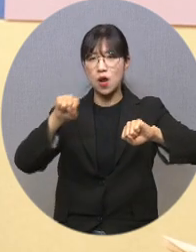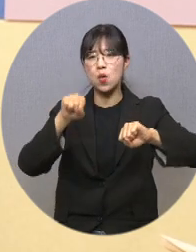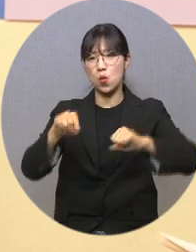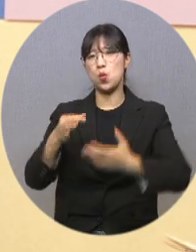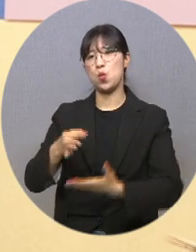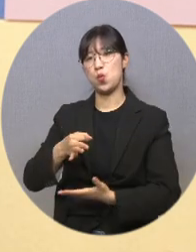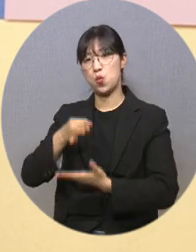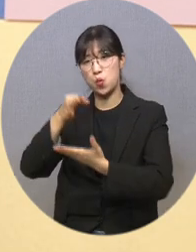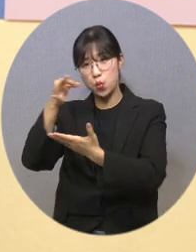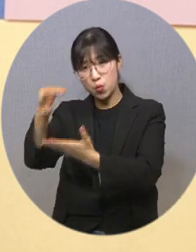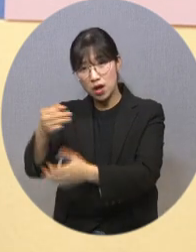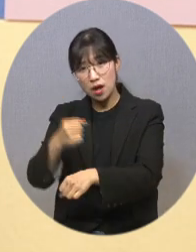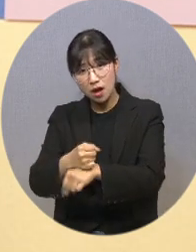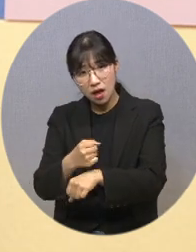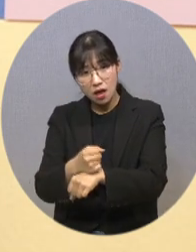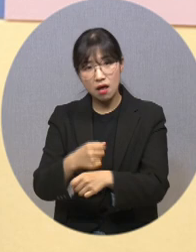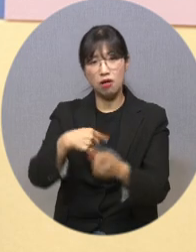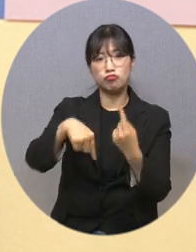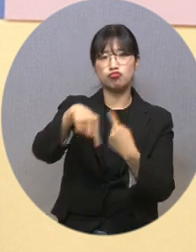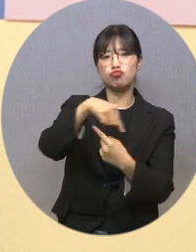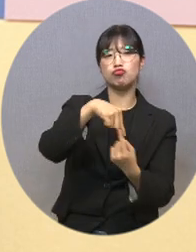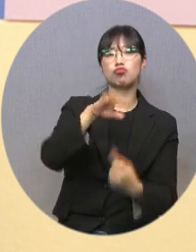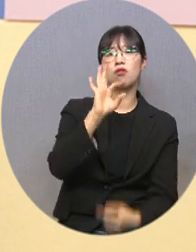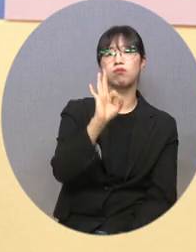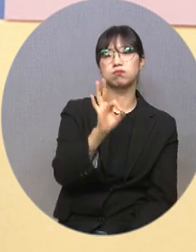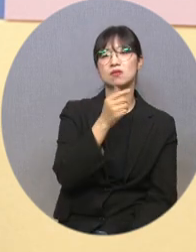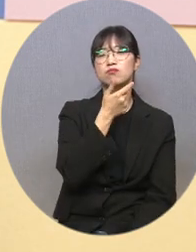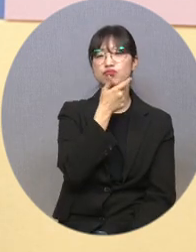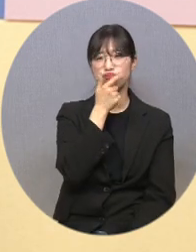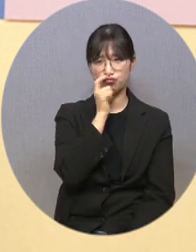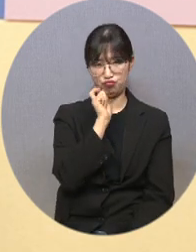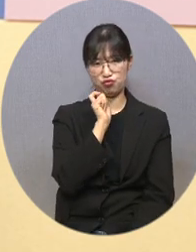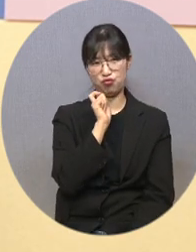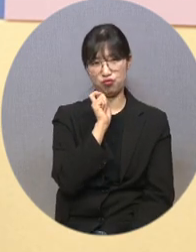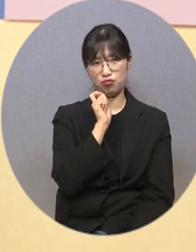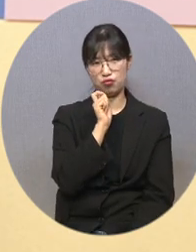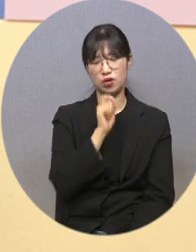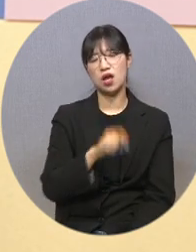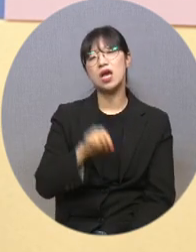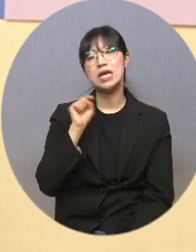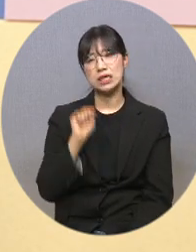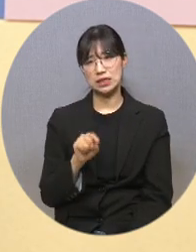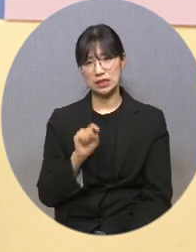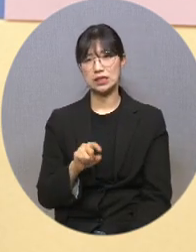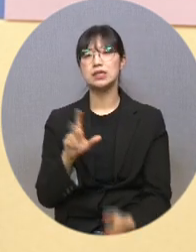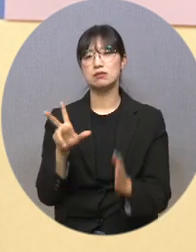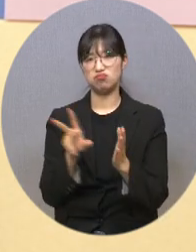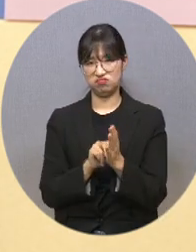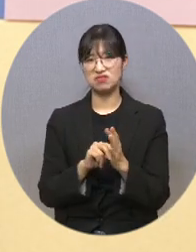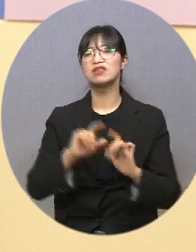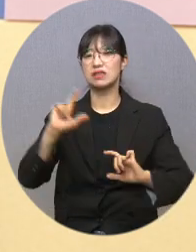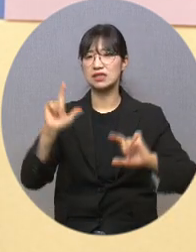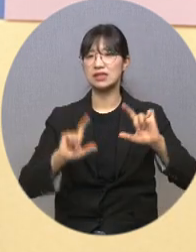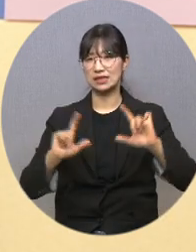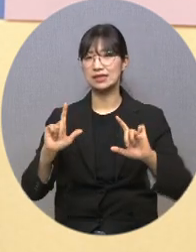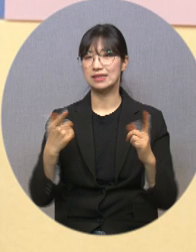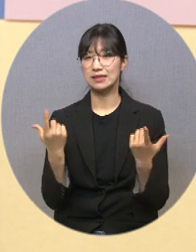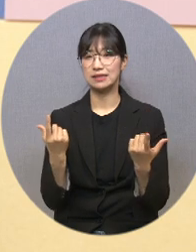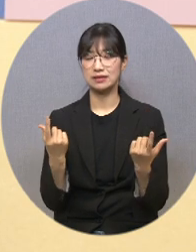좀 대우를 해줘야 되겠다라고 하면은 운영비가 그만큼 부족하겠죠? 네. 네. 이런